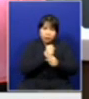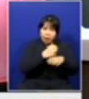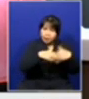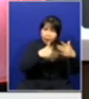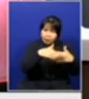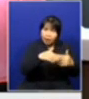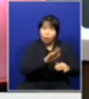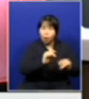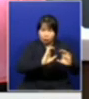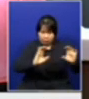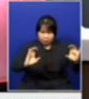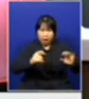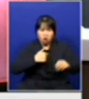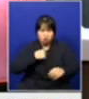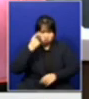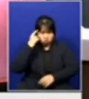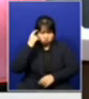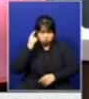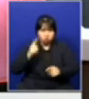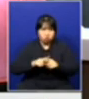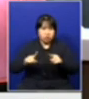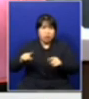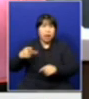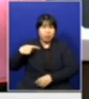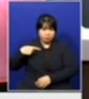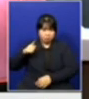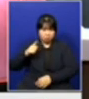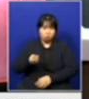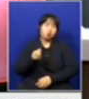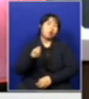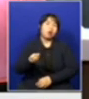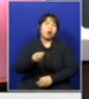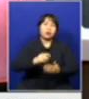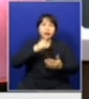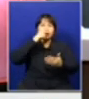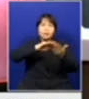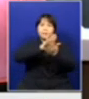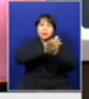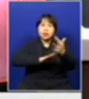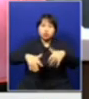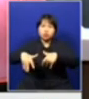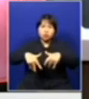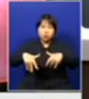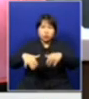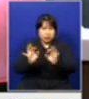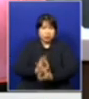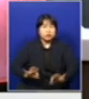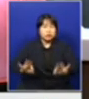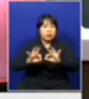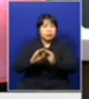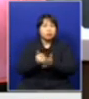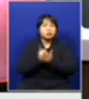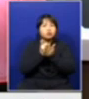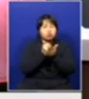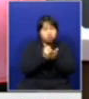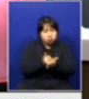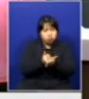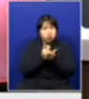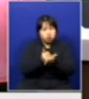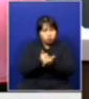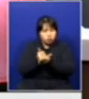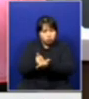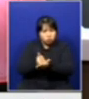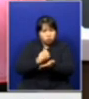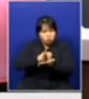าทุกสิ่งที่เป็นประโยชน์ต่อประเทศชาติและพี่น้องประชาชนโดยเฉพาะการช่วยเหลือเยียวยาประชาชนและการฟื้นฟูเศร